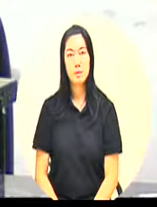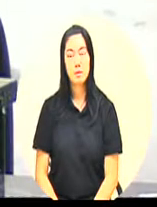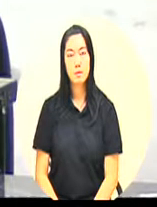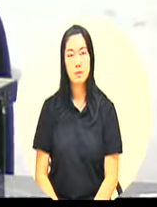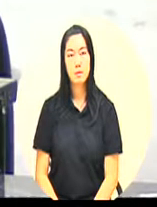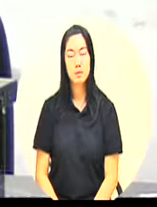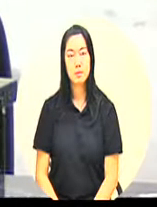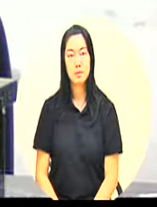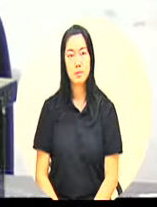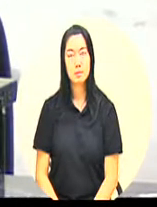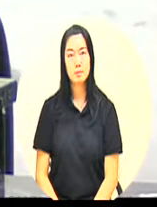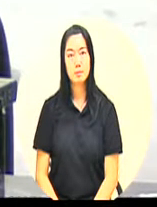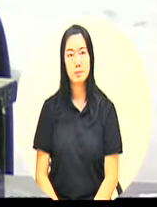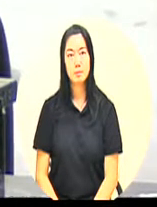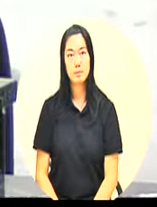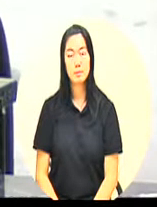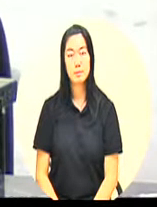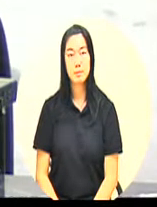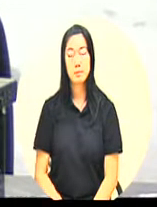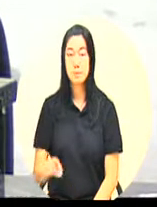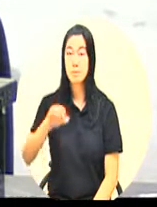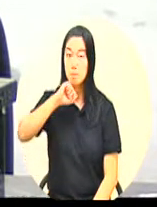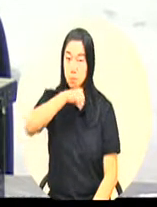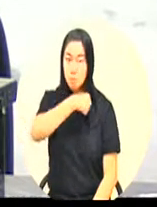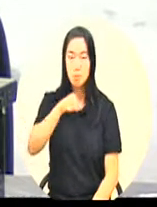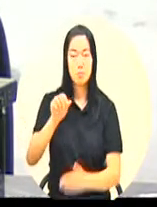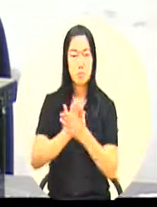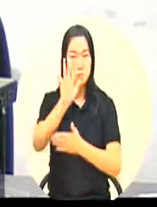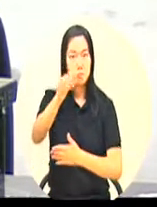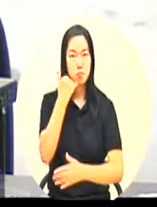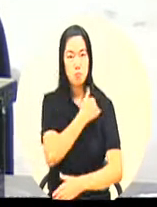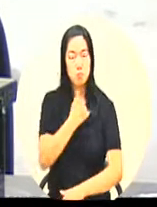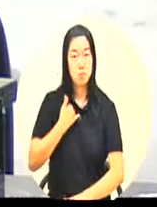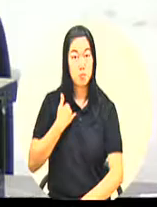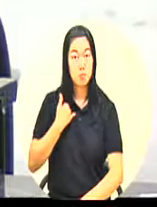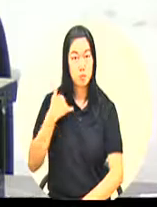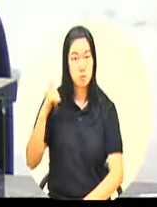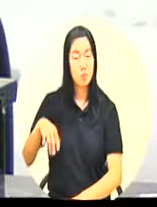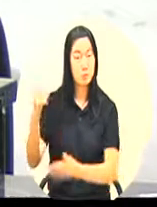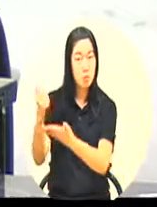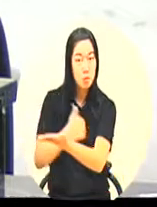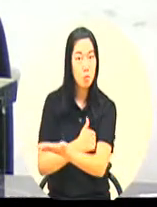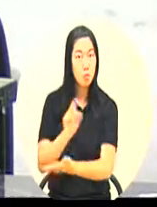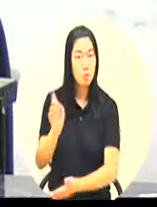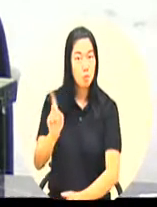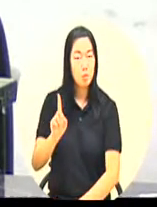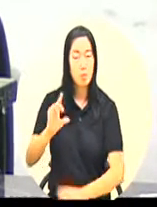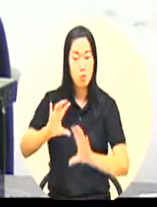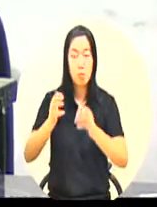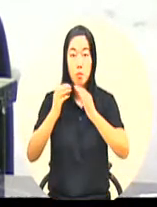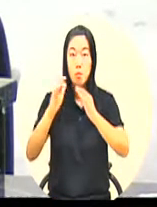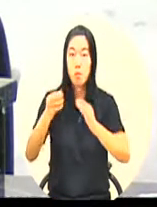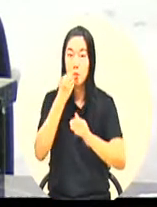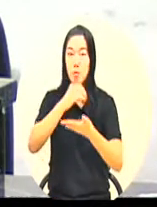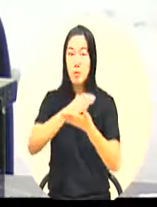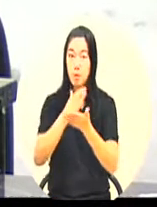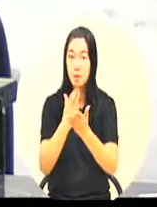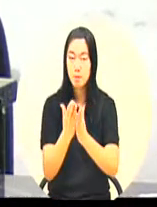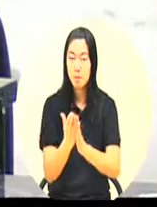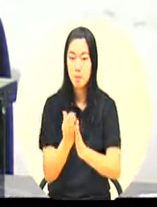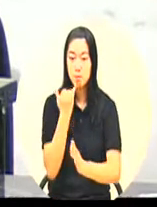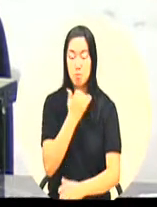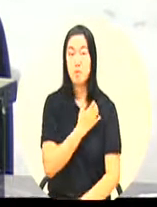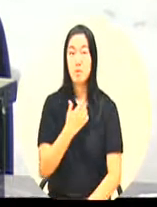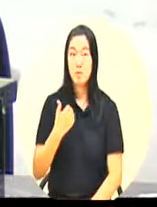基本上，台湾耳后可能会输入的国家的食品，可